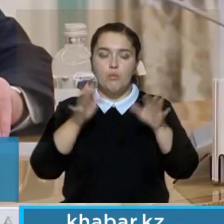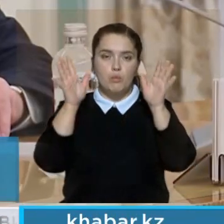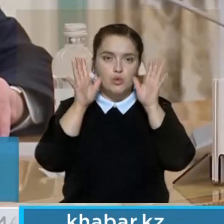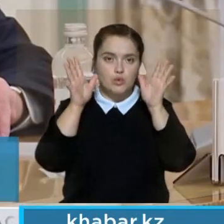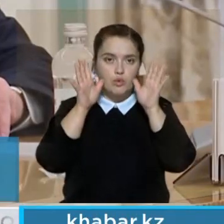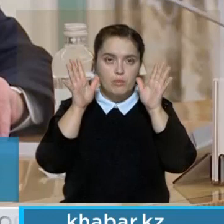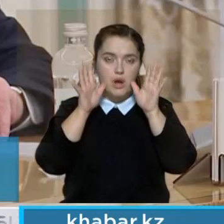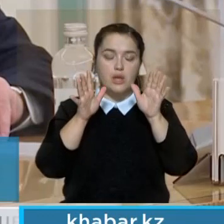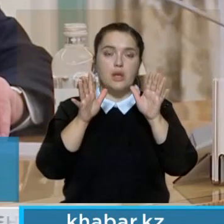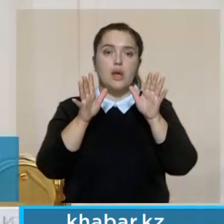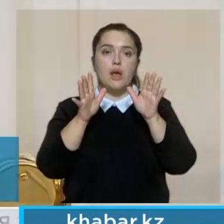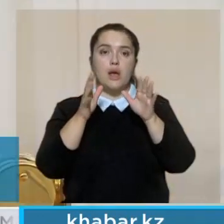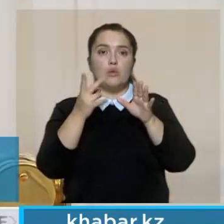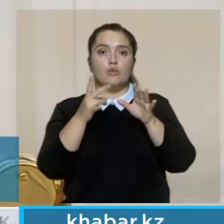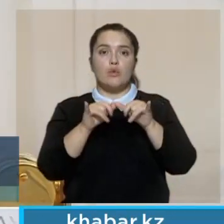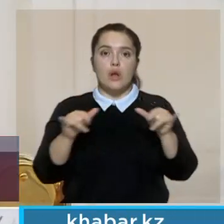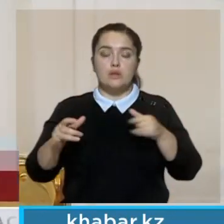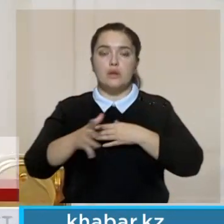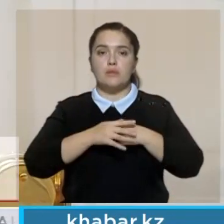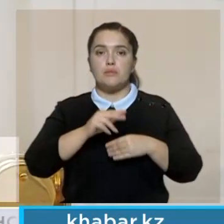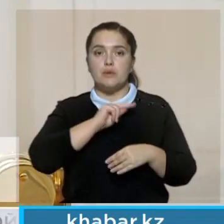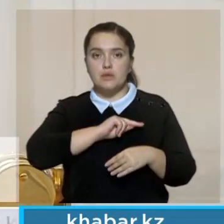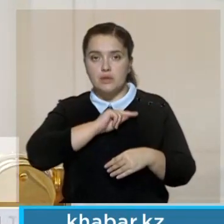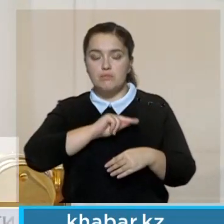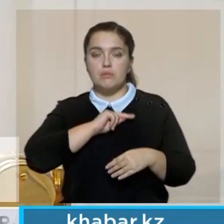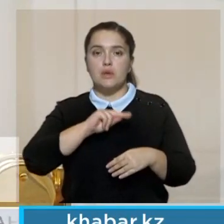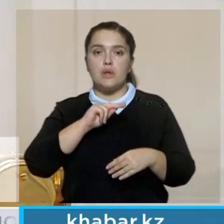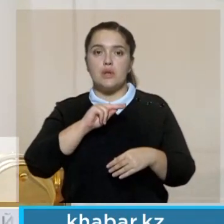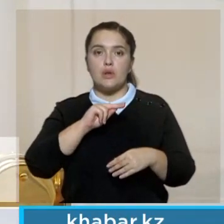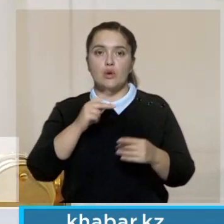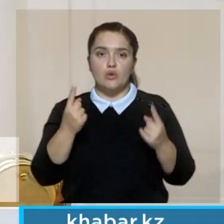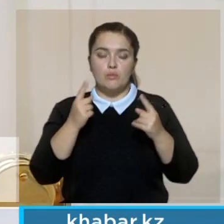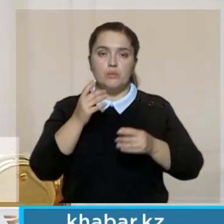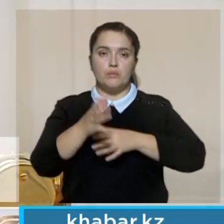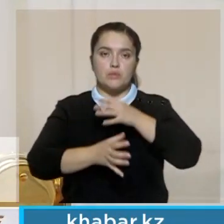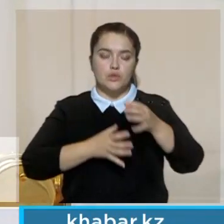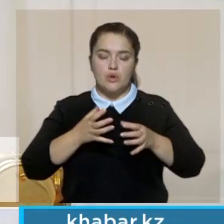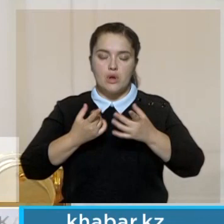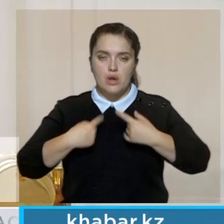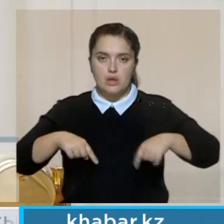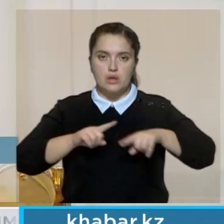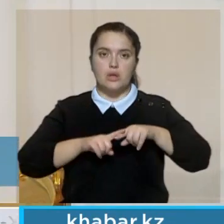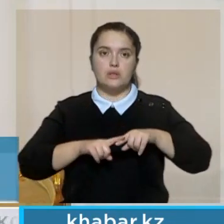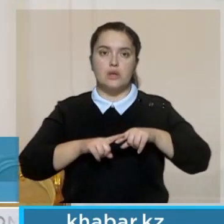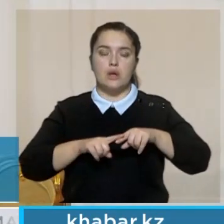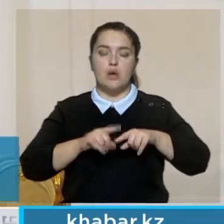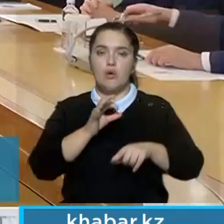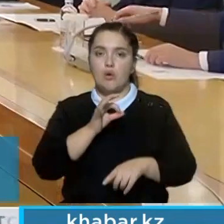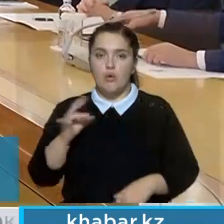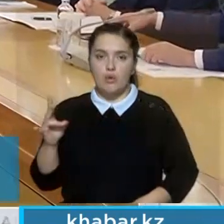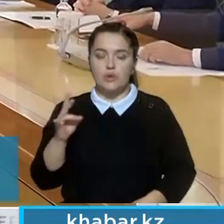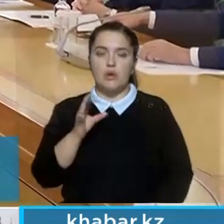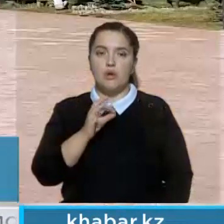мусульмане. Необходимо развивать наше сотрудничество и контакты в крупных международных организациях, таких как ООН